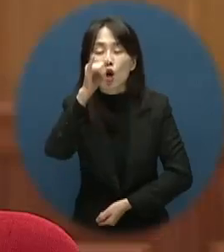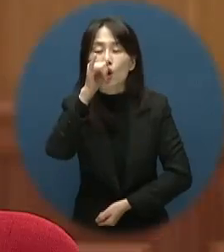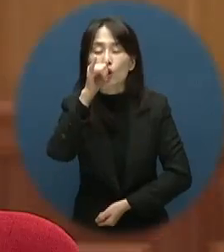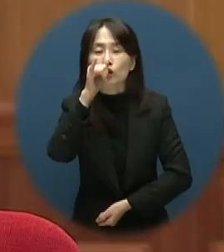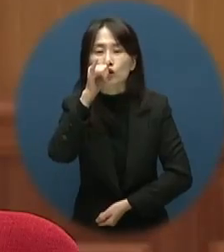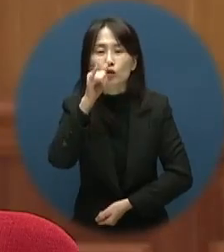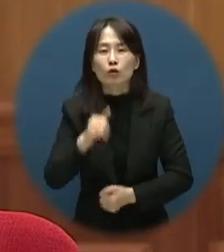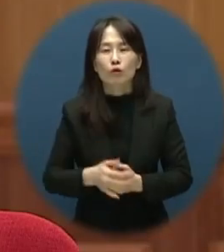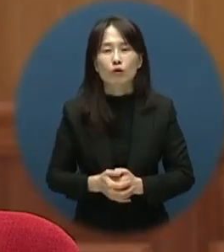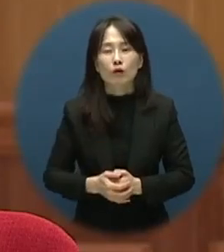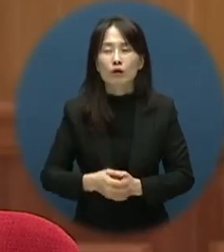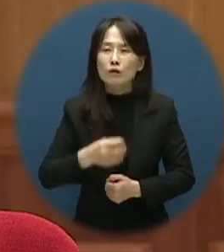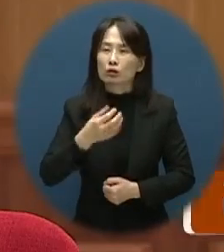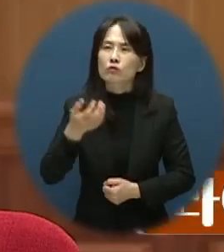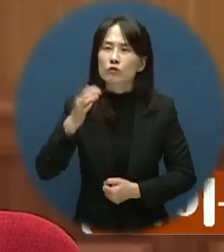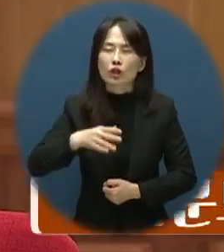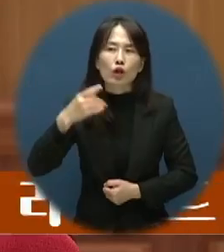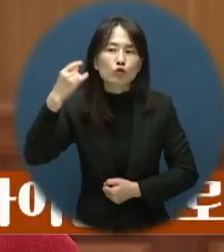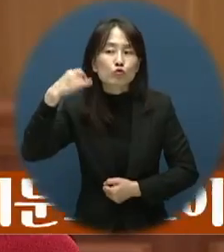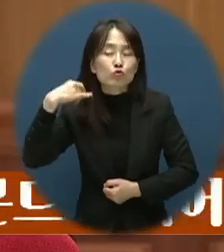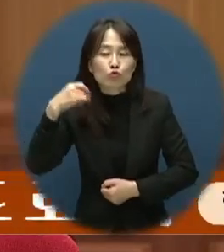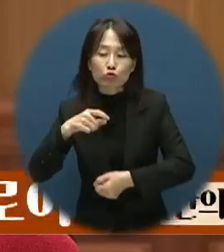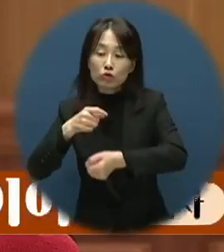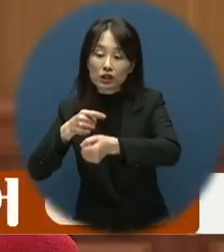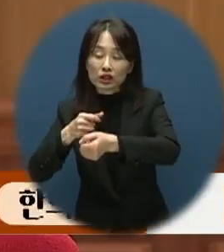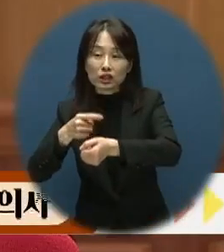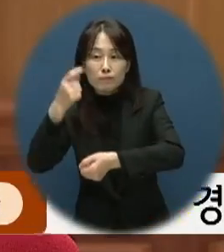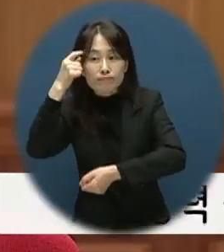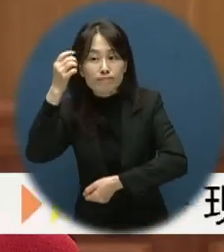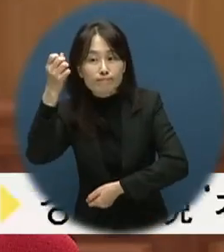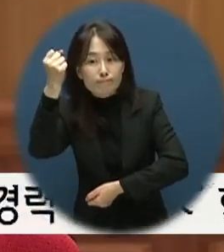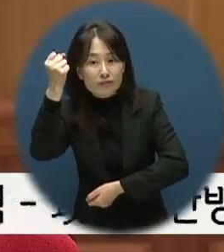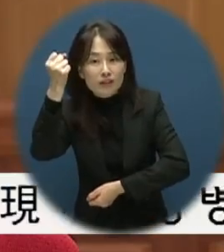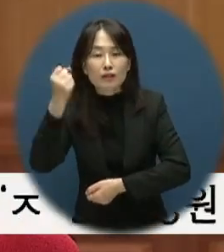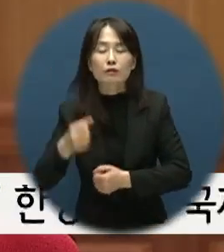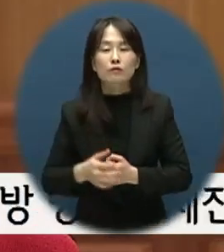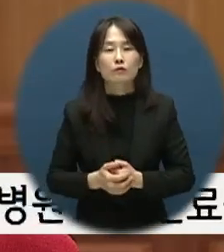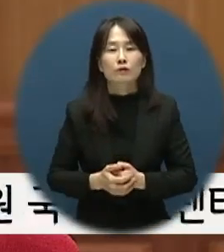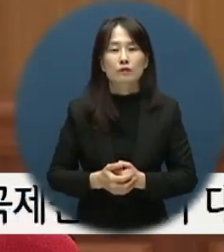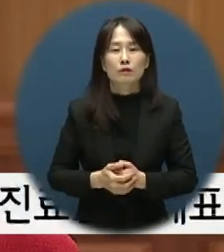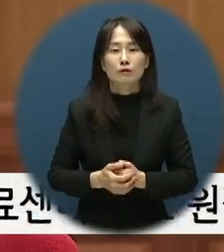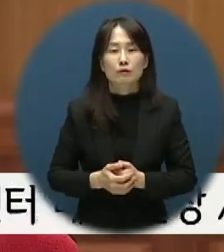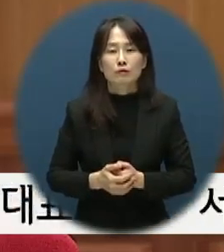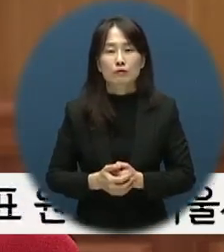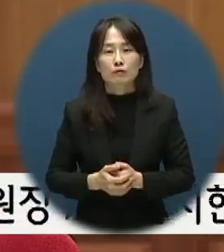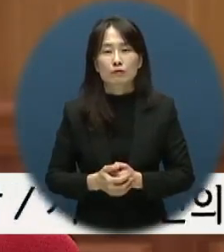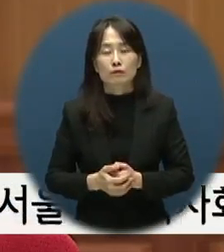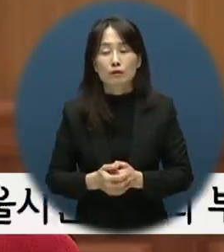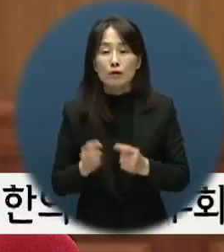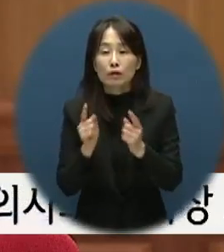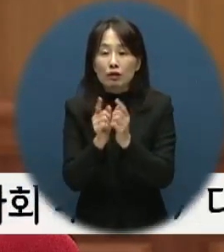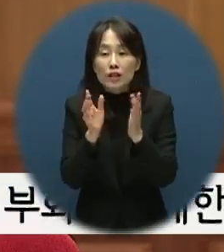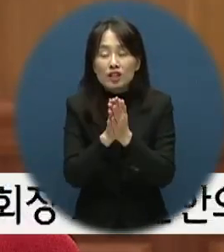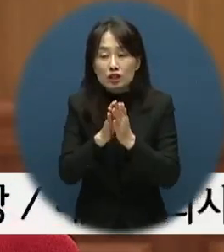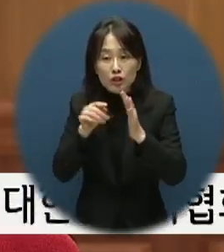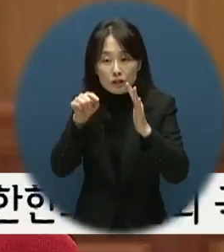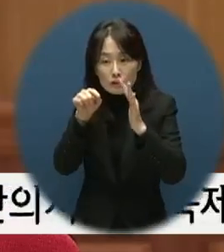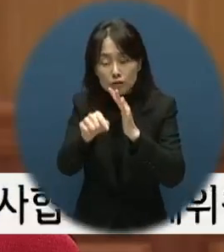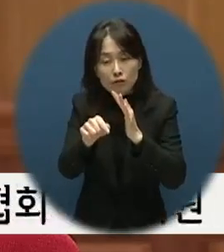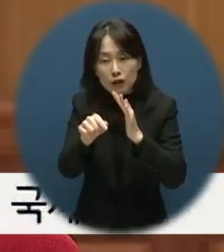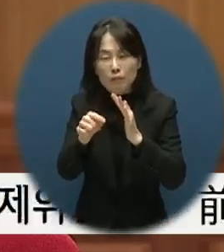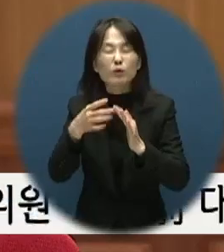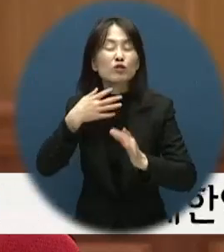근데 그거는 다 중국 뭐 침 뭐 그렇죠, 이렇게 중국 그렇죠. 기술이라고 그 정도라 알았는데 실질적으로 뭐